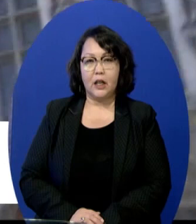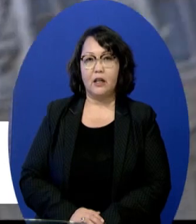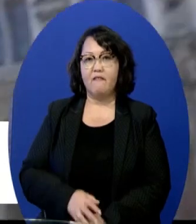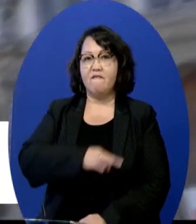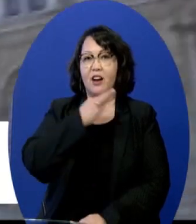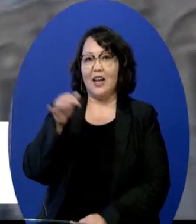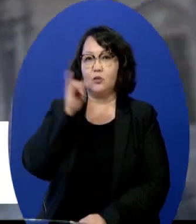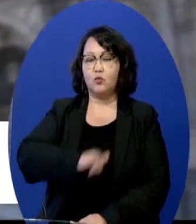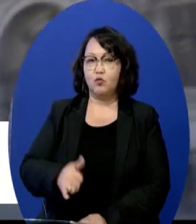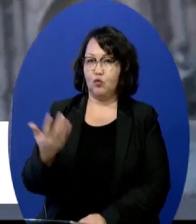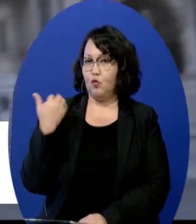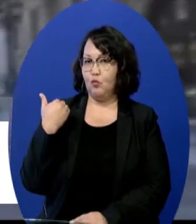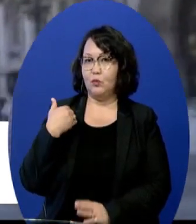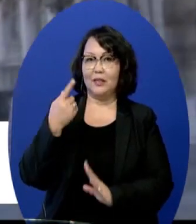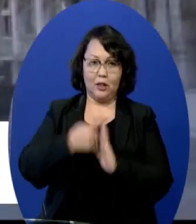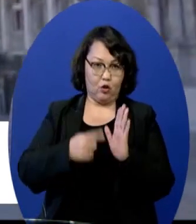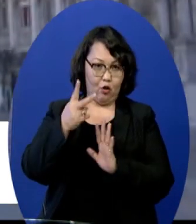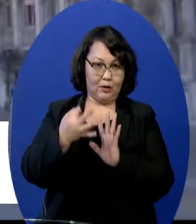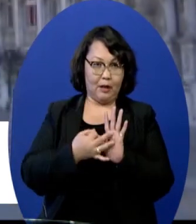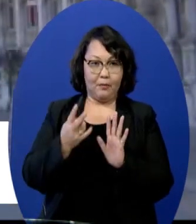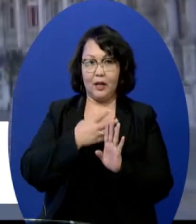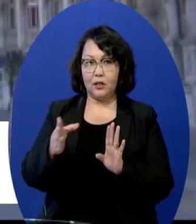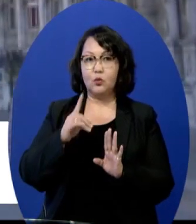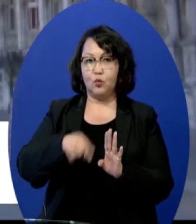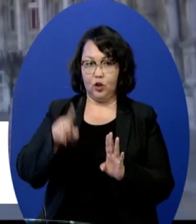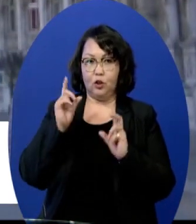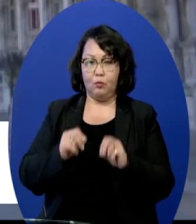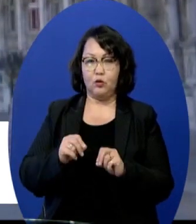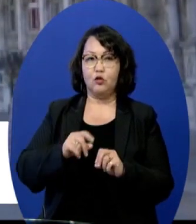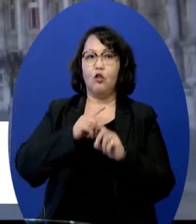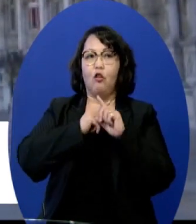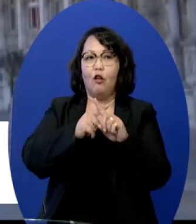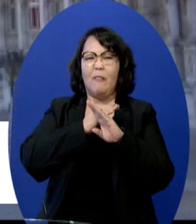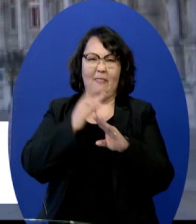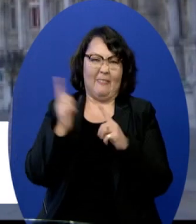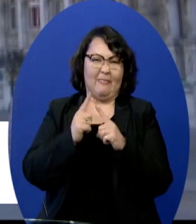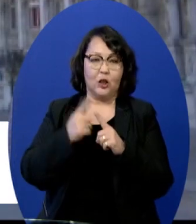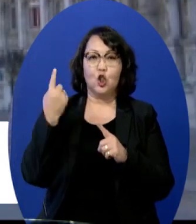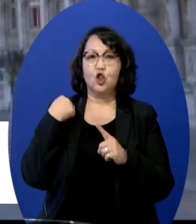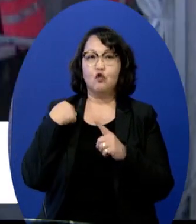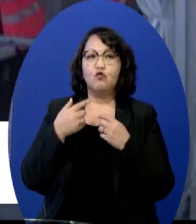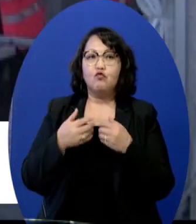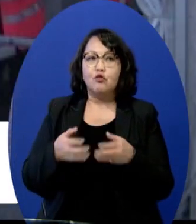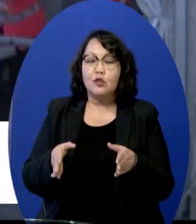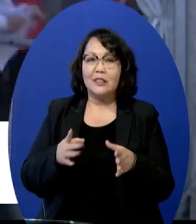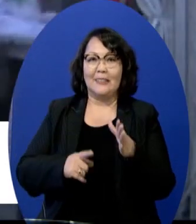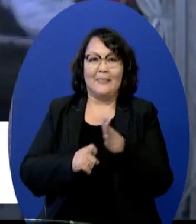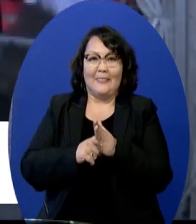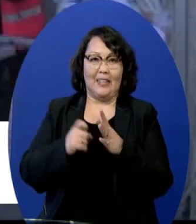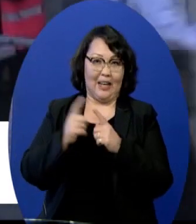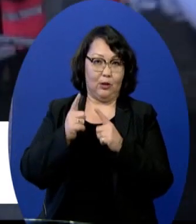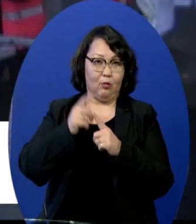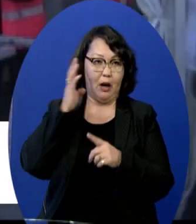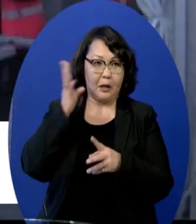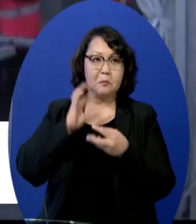Харин Францад өнгөрсөн сарын 28-наас хүчин төгөлдөр болсон хөл хорионы дэглэмийг өчигдрөөс сулрууллаа. Гэхдээ хязгаарлалтын хатуу арга хэмжээг